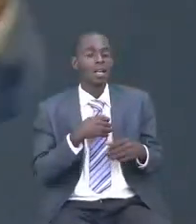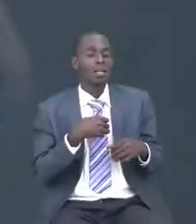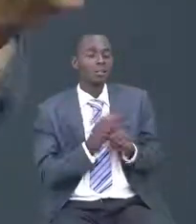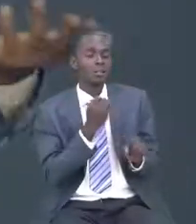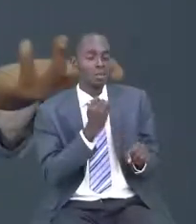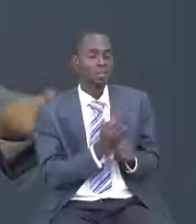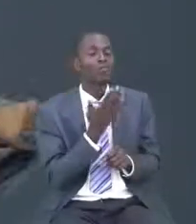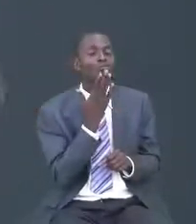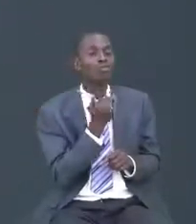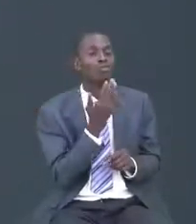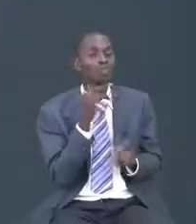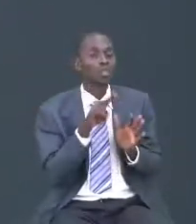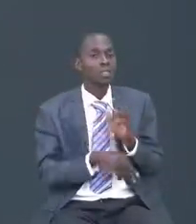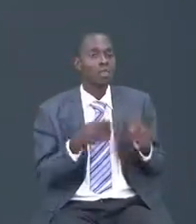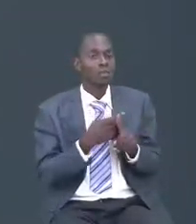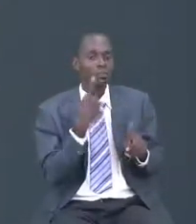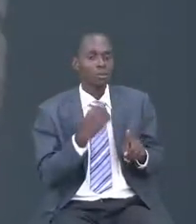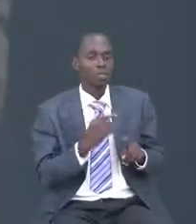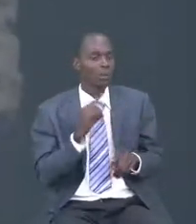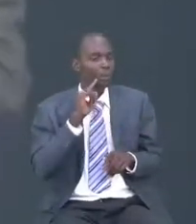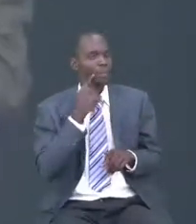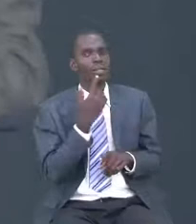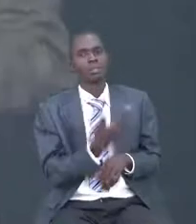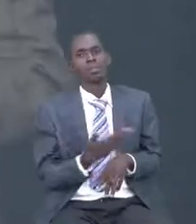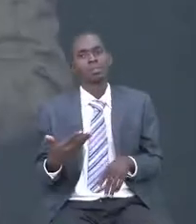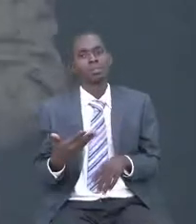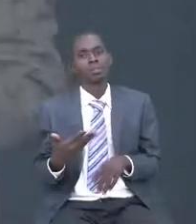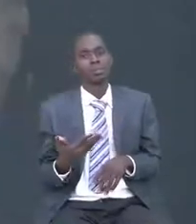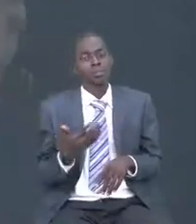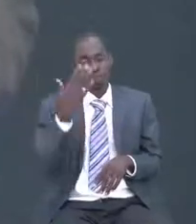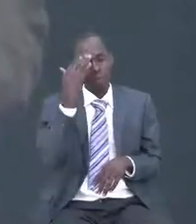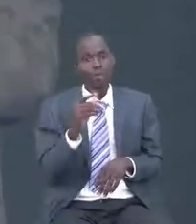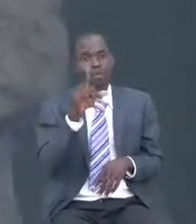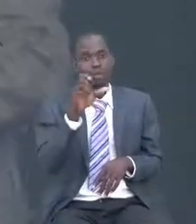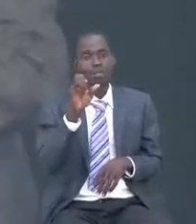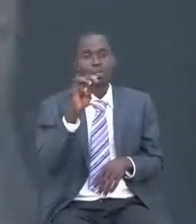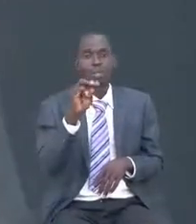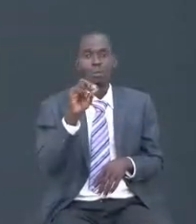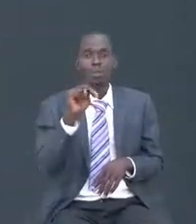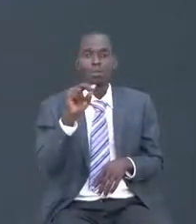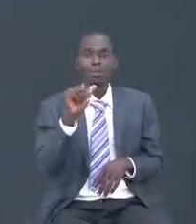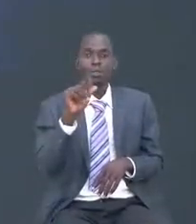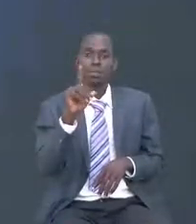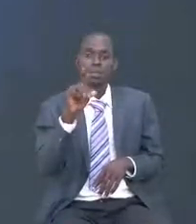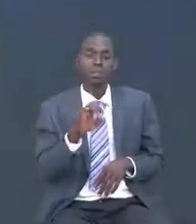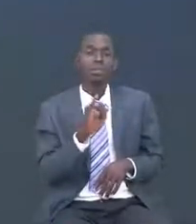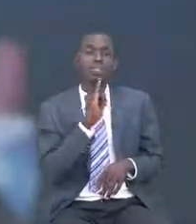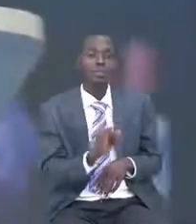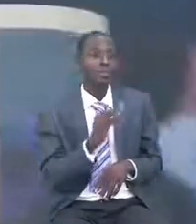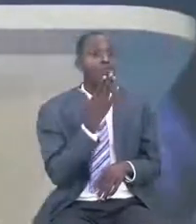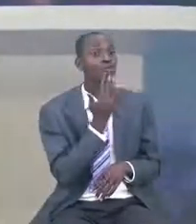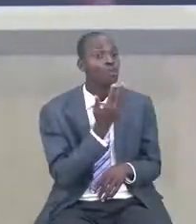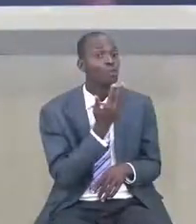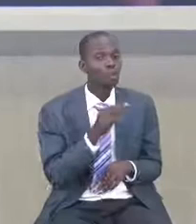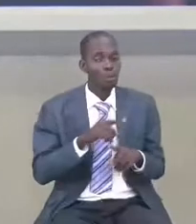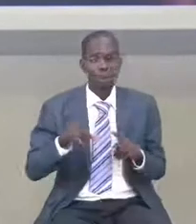j'ai fait de la limonade de mes citrons. Il dit, la limonade est douce. Et il dit, mais le